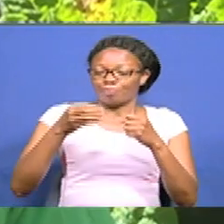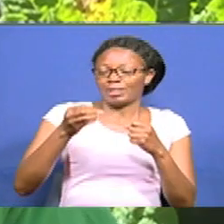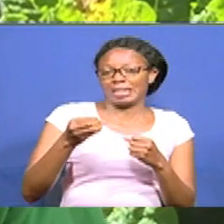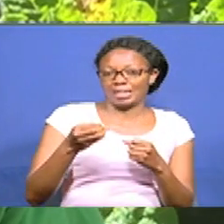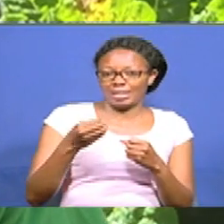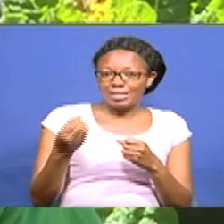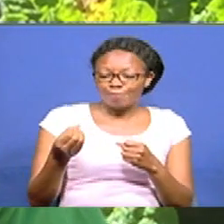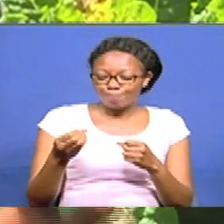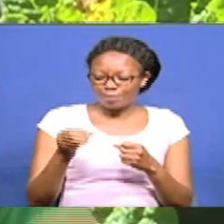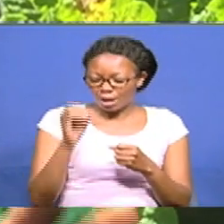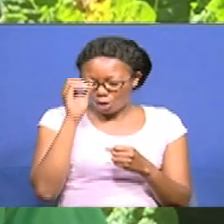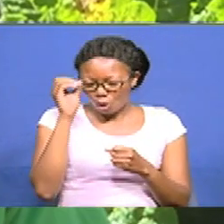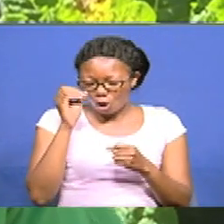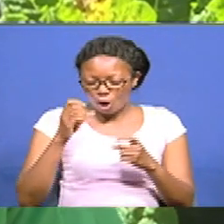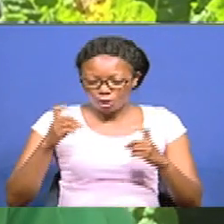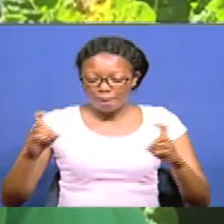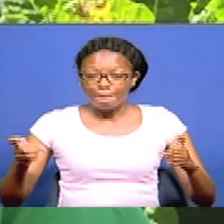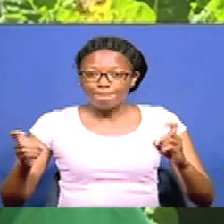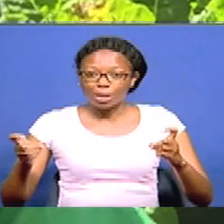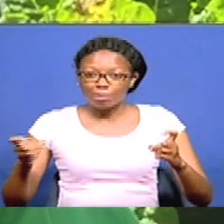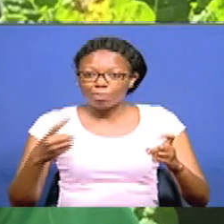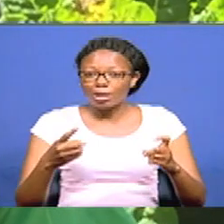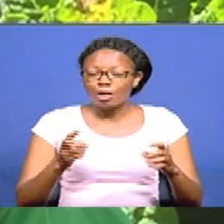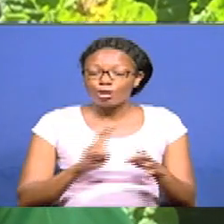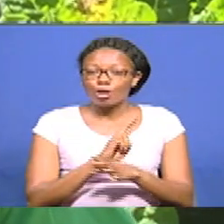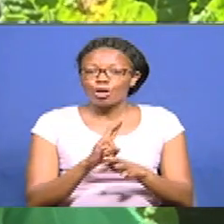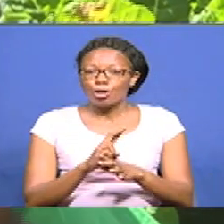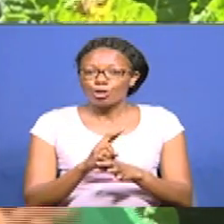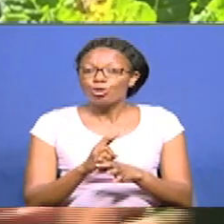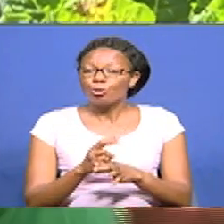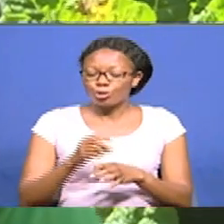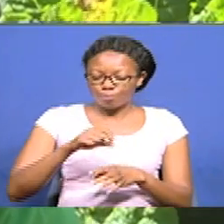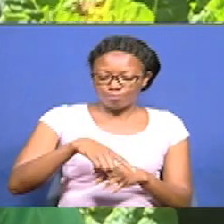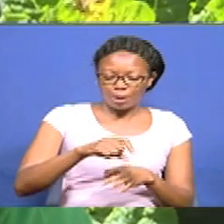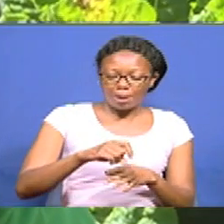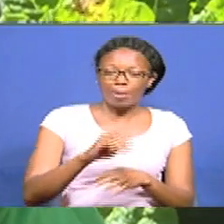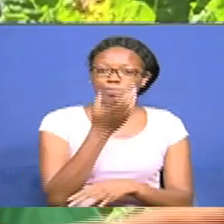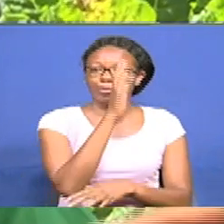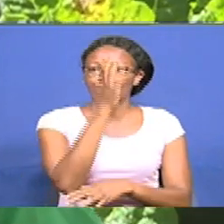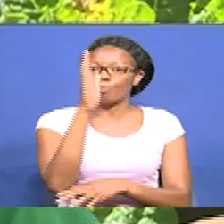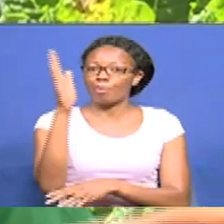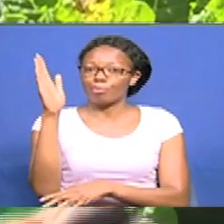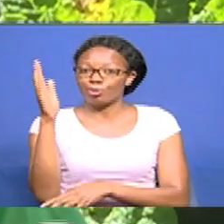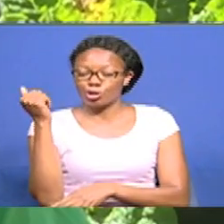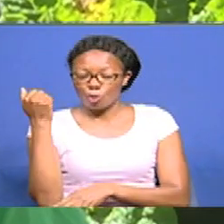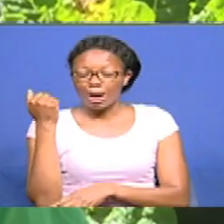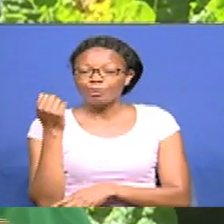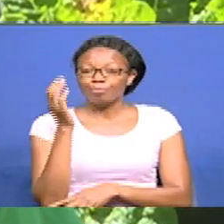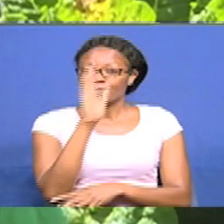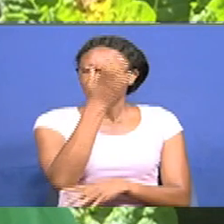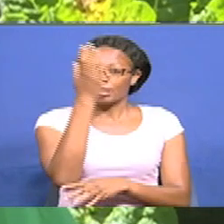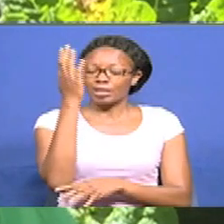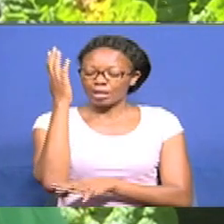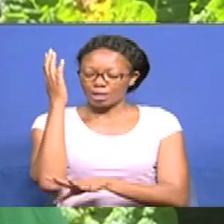mashimo yake ni pana. Hiyo huwa tunatumia kupandia miti. Unajua miche ya miti inakuanga na taproot.